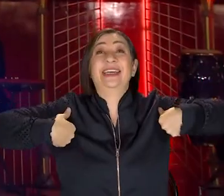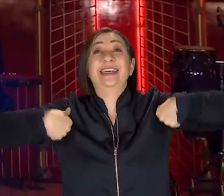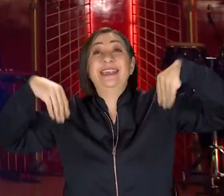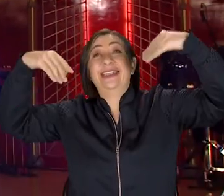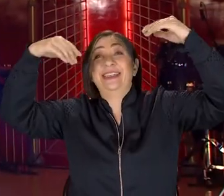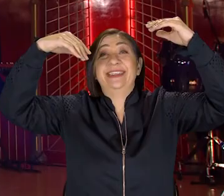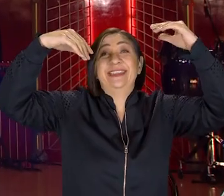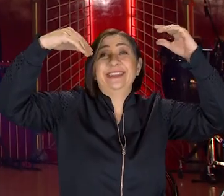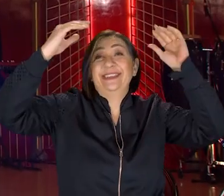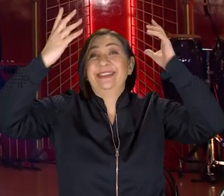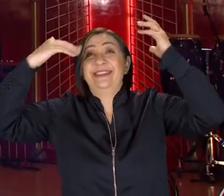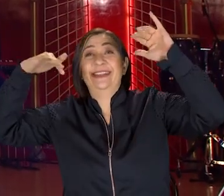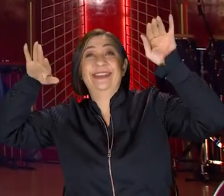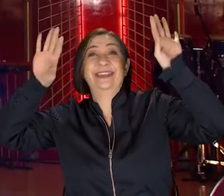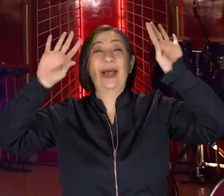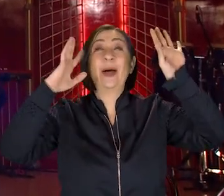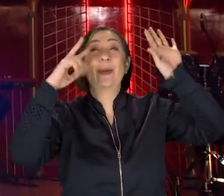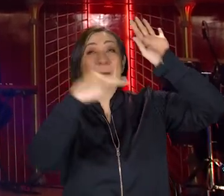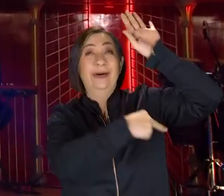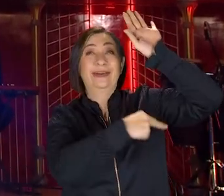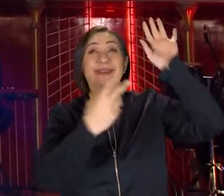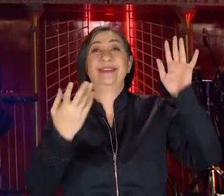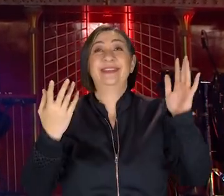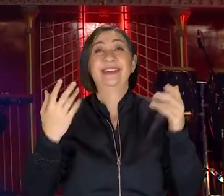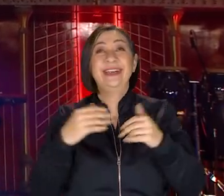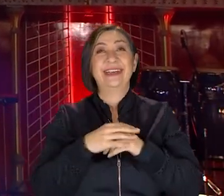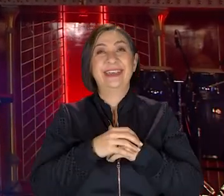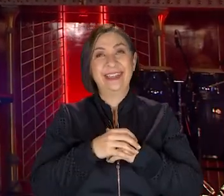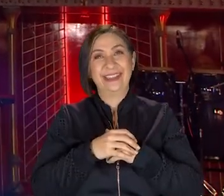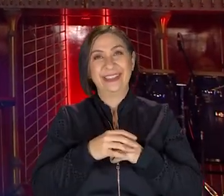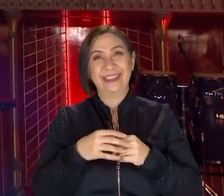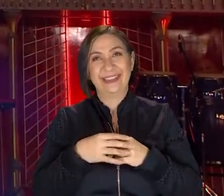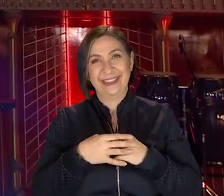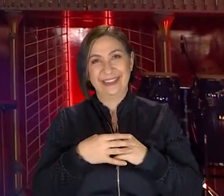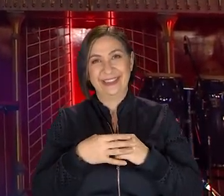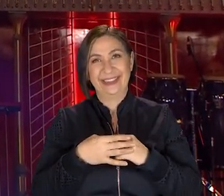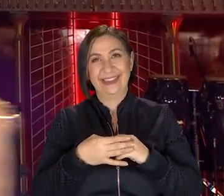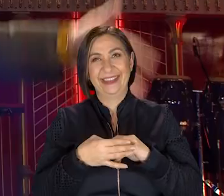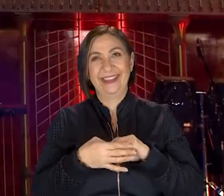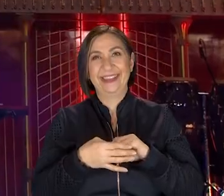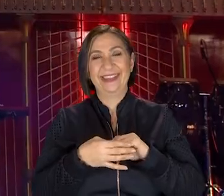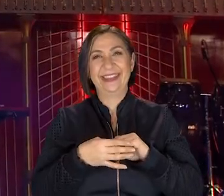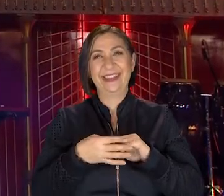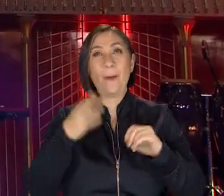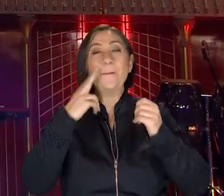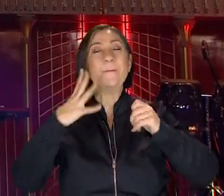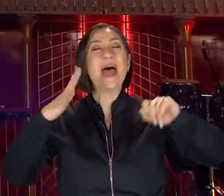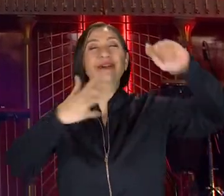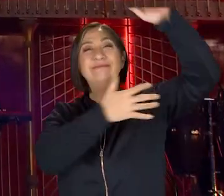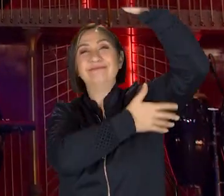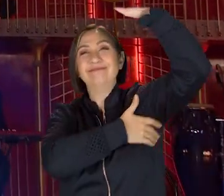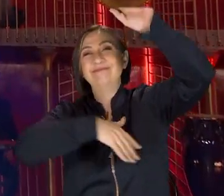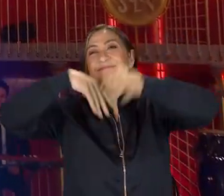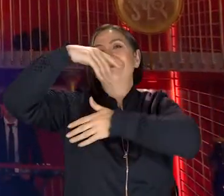ikisi de. Oh bak ne güzel her tarafım şeyden geldim. Evet. Ondan sonra kuaförden. Her tarafım tertemiz. Ondan